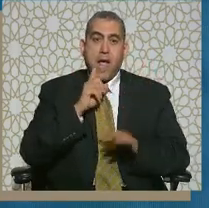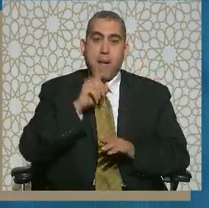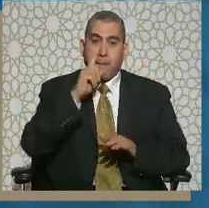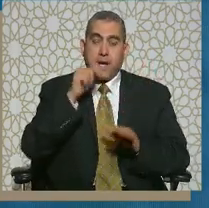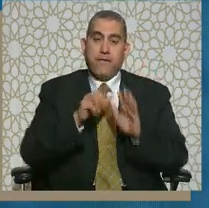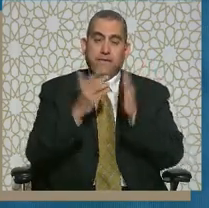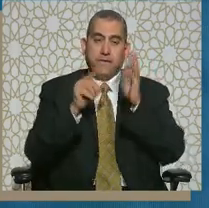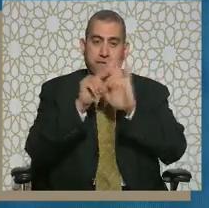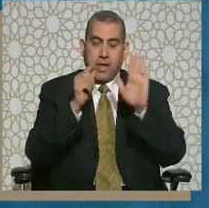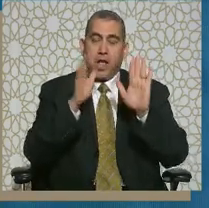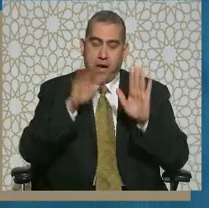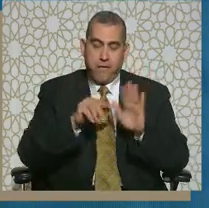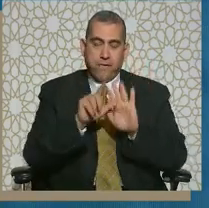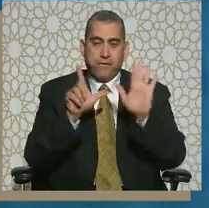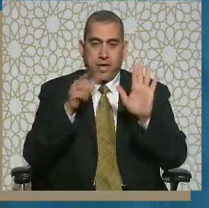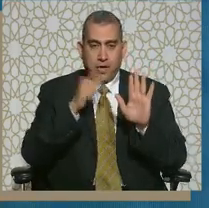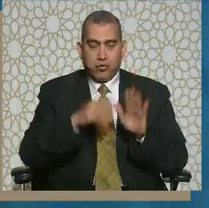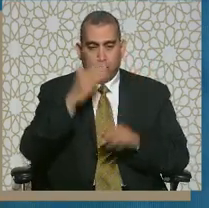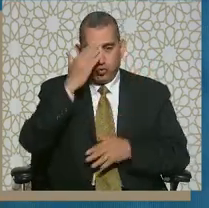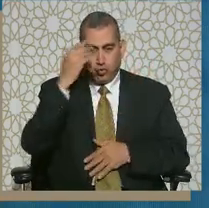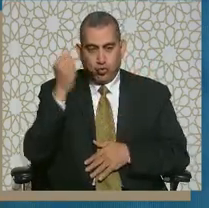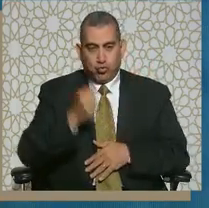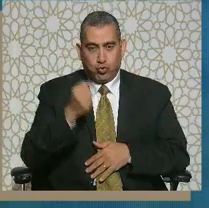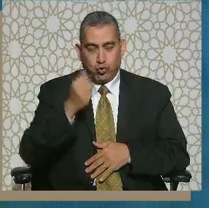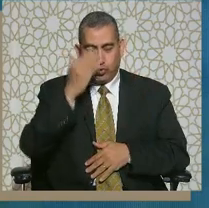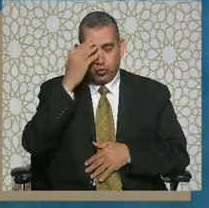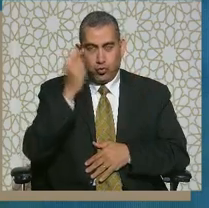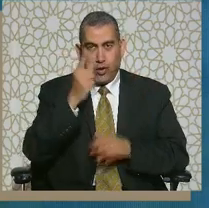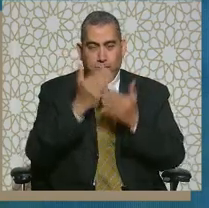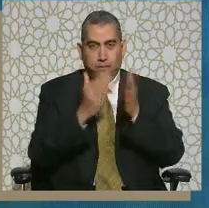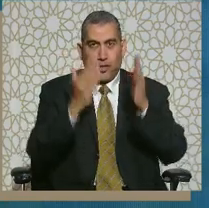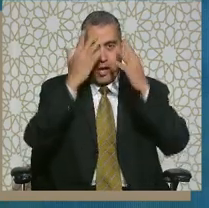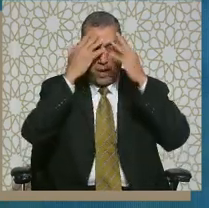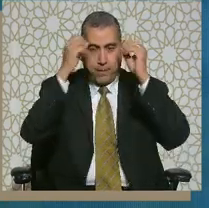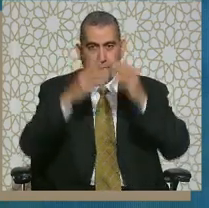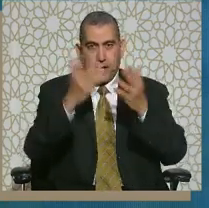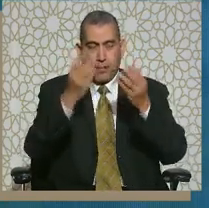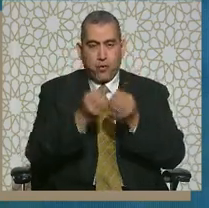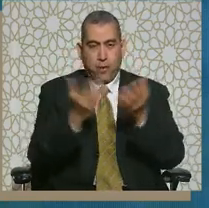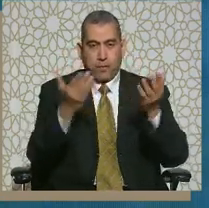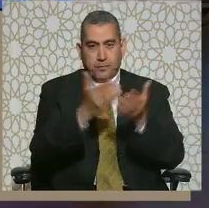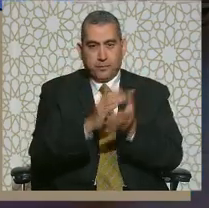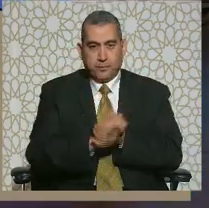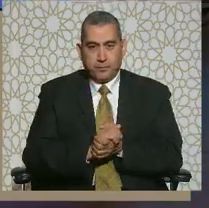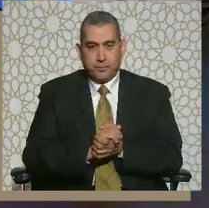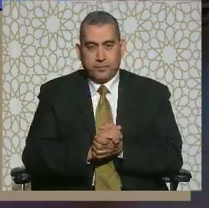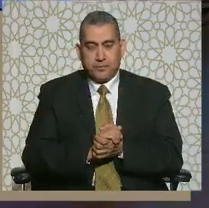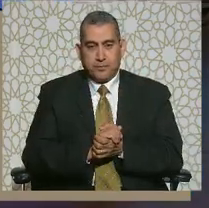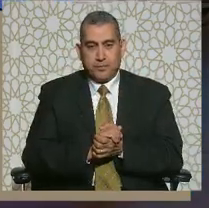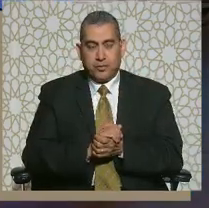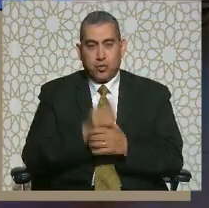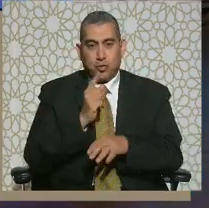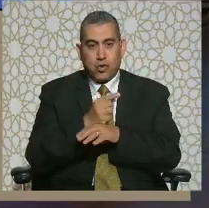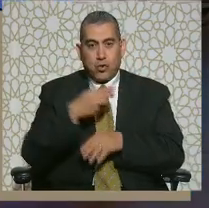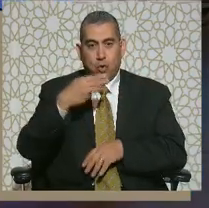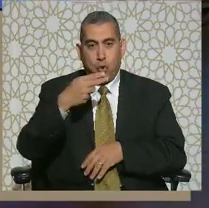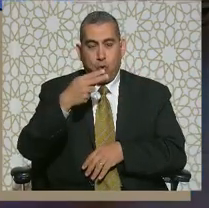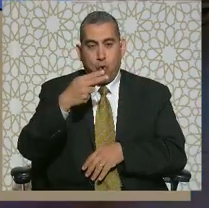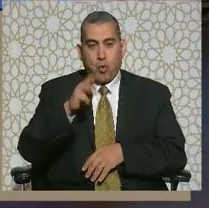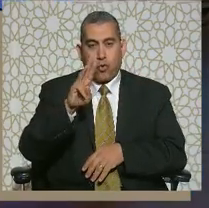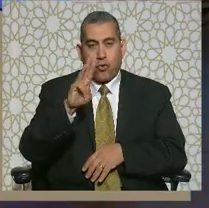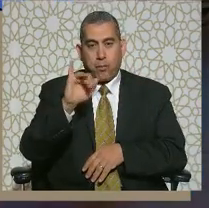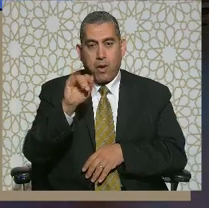بالبط ماشي شكرا عفوا ربنا يفتح عليك ويزيدك نور وبركه يا سيد احمد استاذ عثمان من